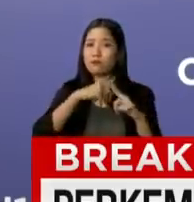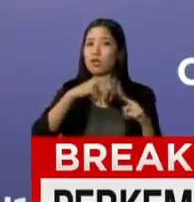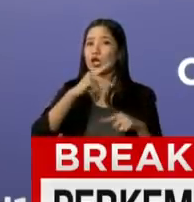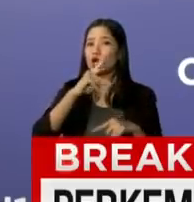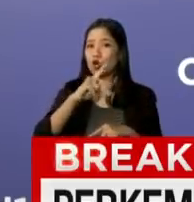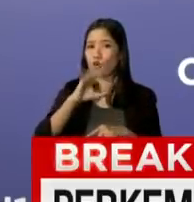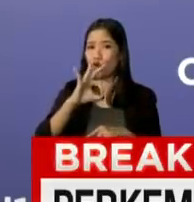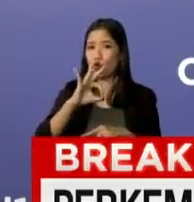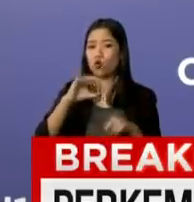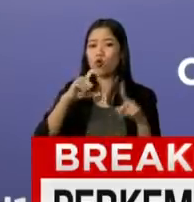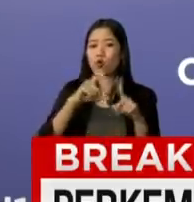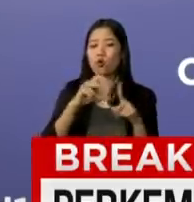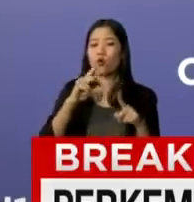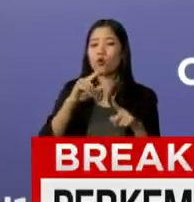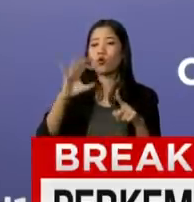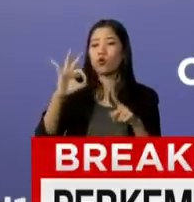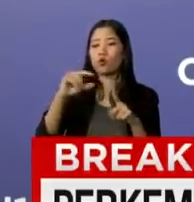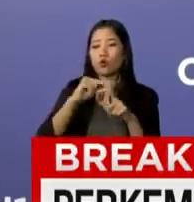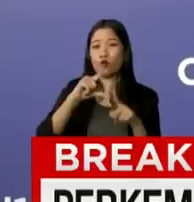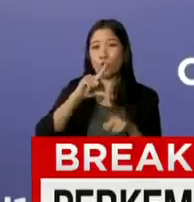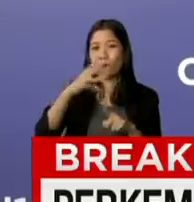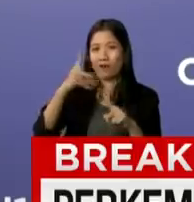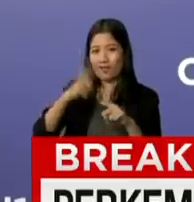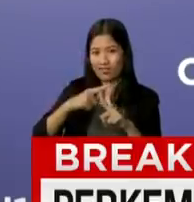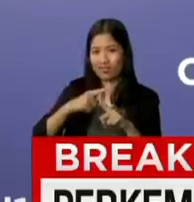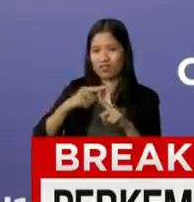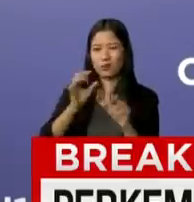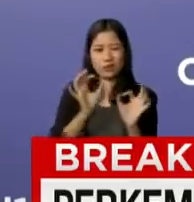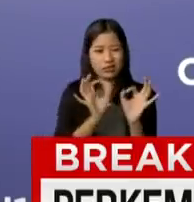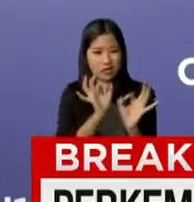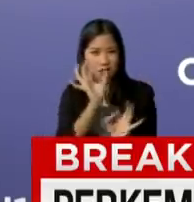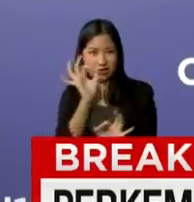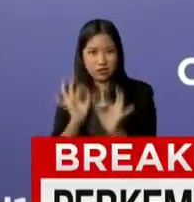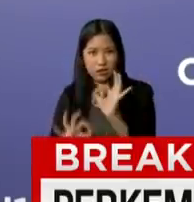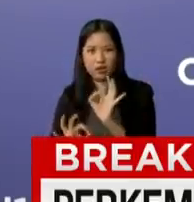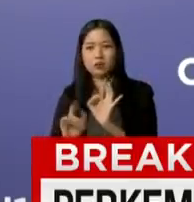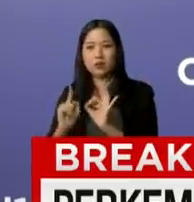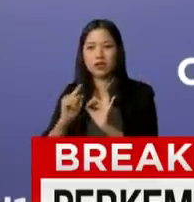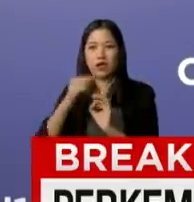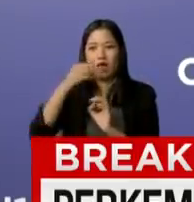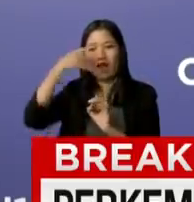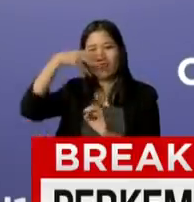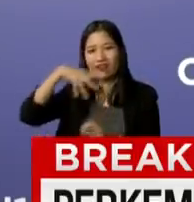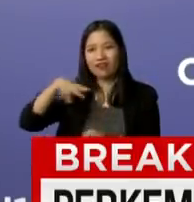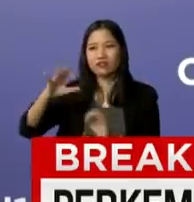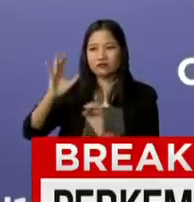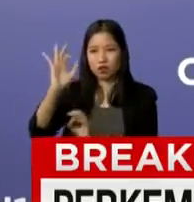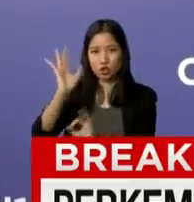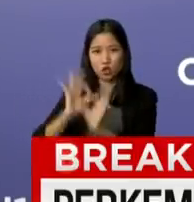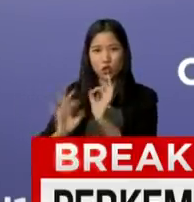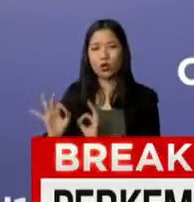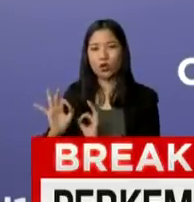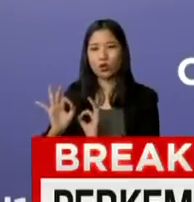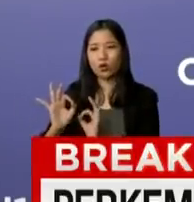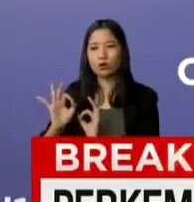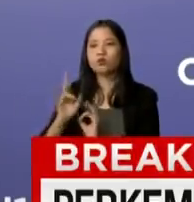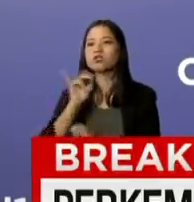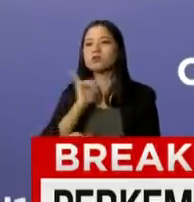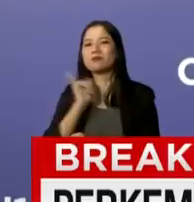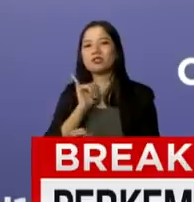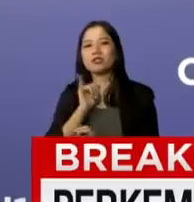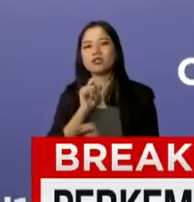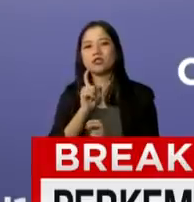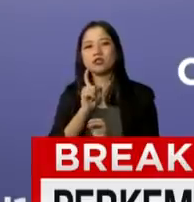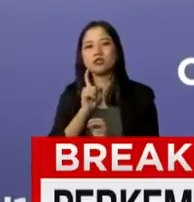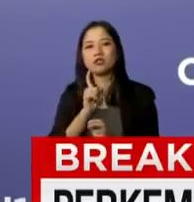droplet yang kecil itu bisa kita ibaratkan seperti aerosol seperti semprotan